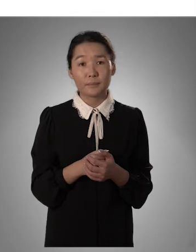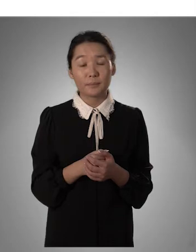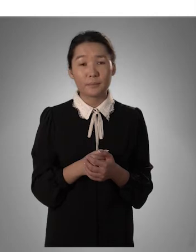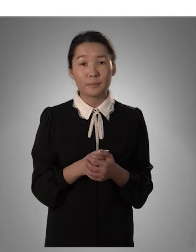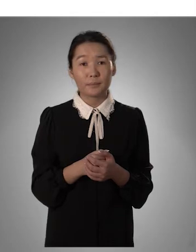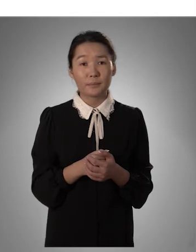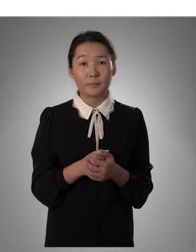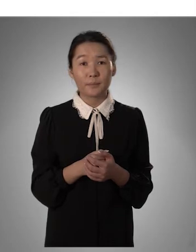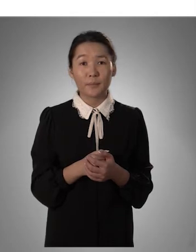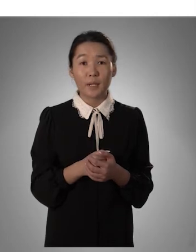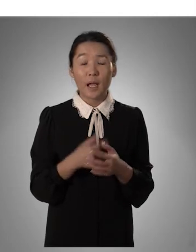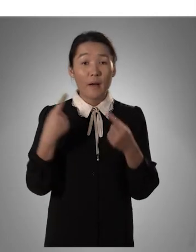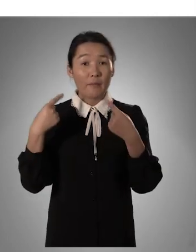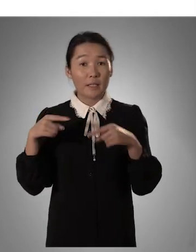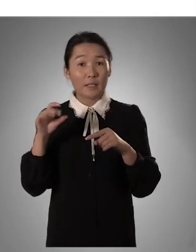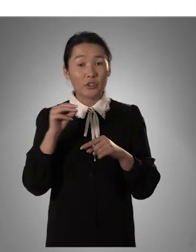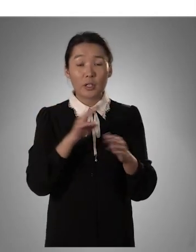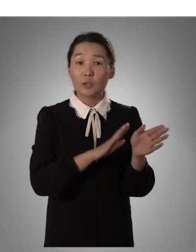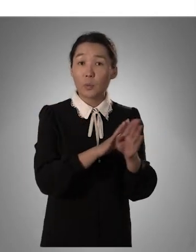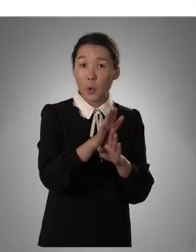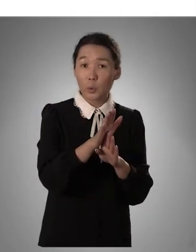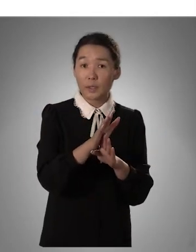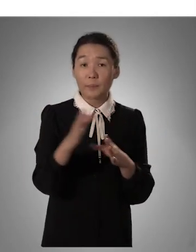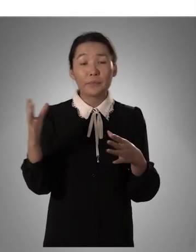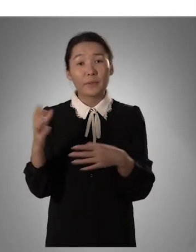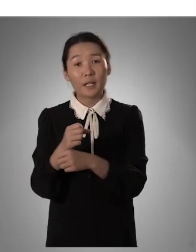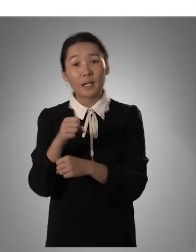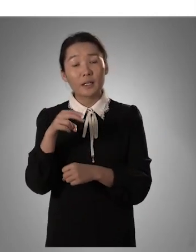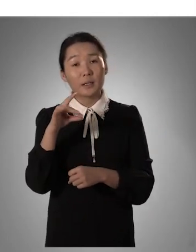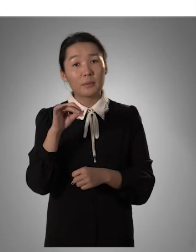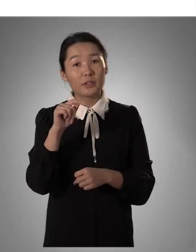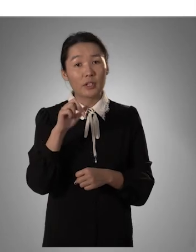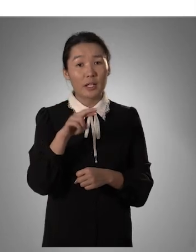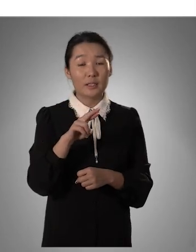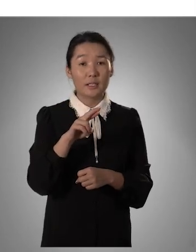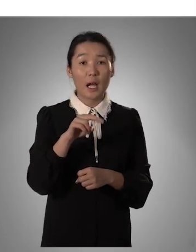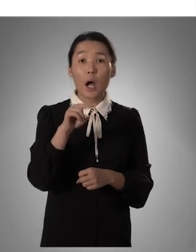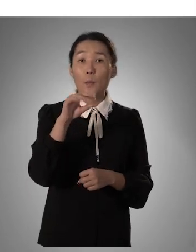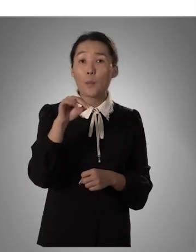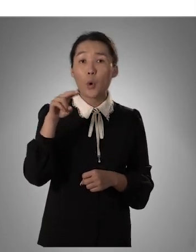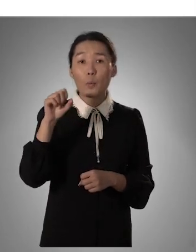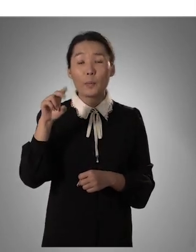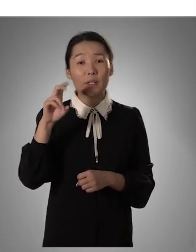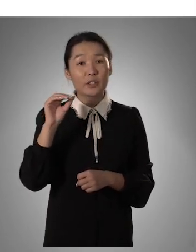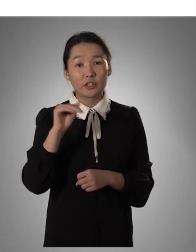в отличие от полных краткие причастия по падежам не изменяются